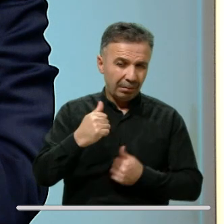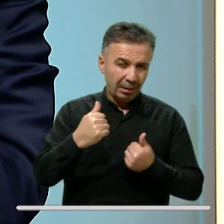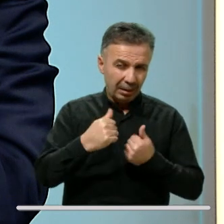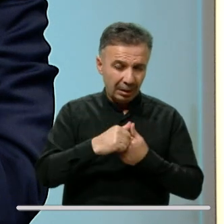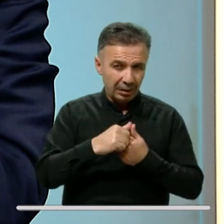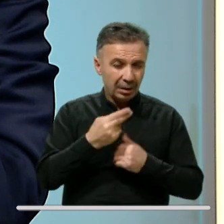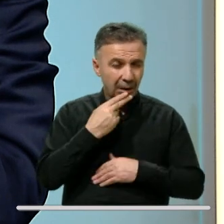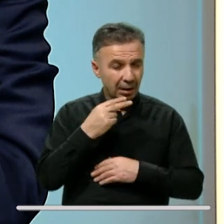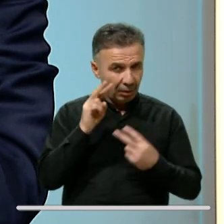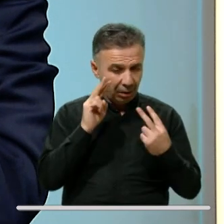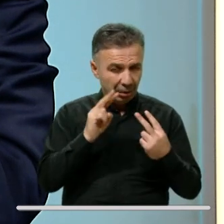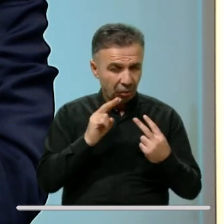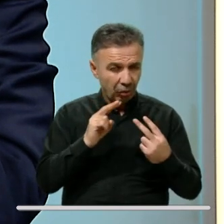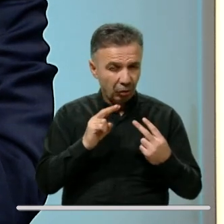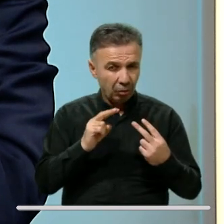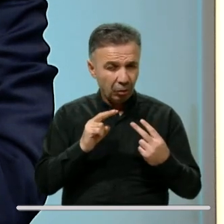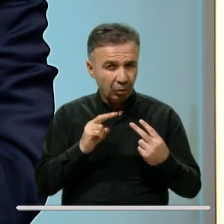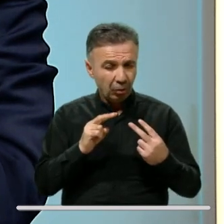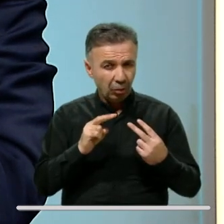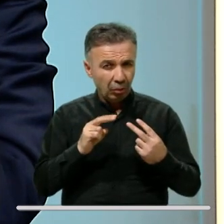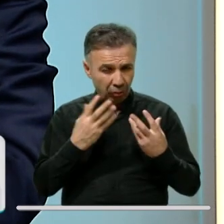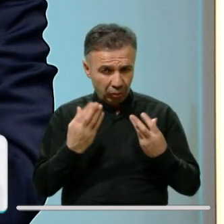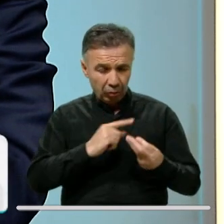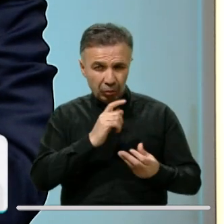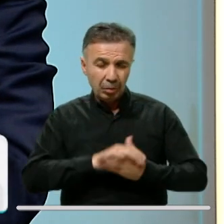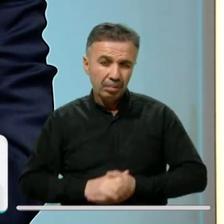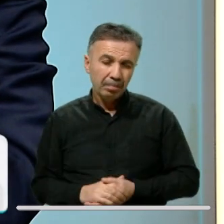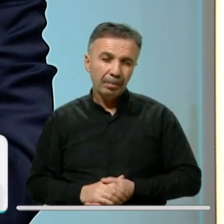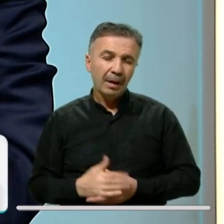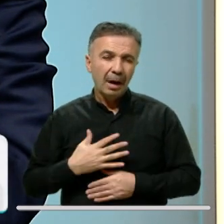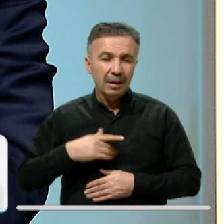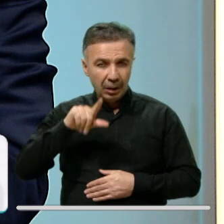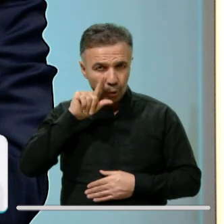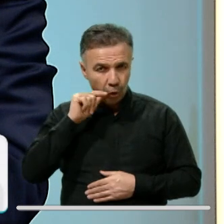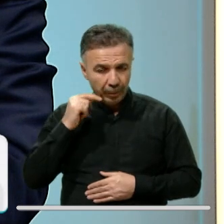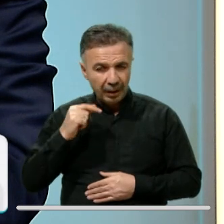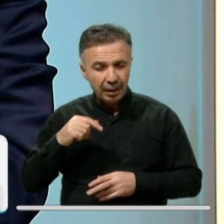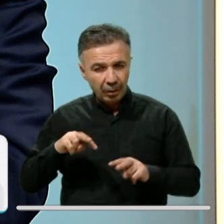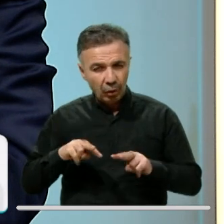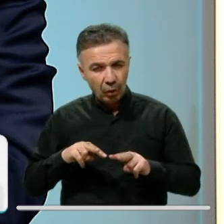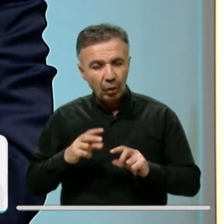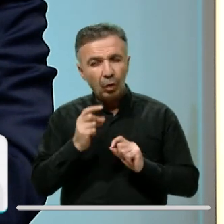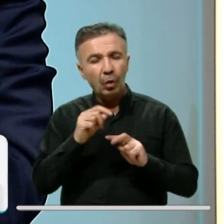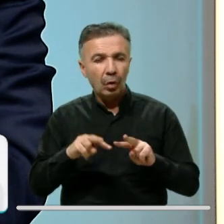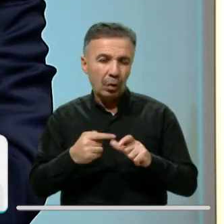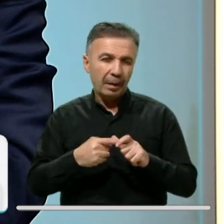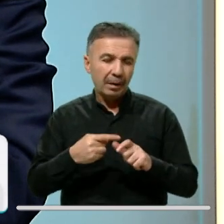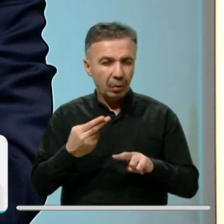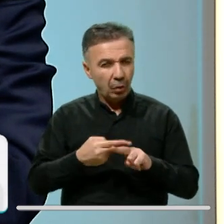gereklilik mi mesela? Bu konuda Hazreti Ömer Efendimiz'in uygulaması bize bir örneklik teşkil